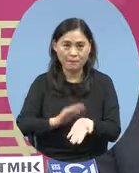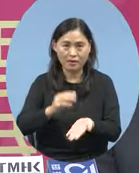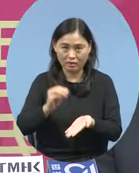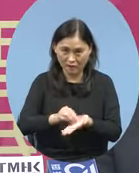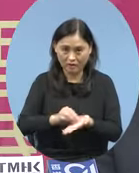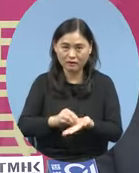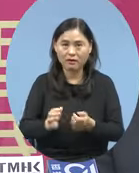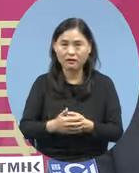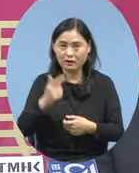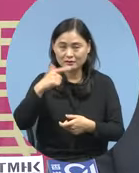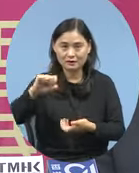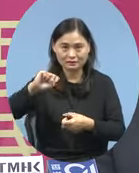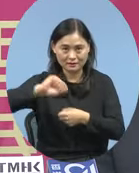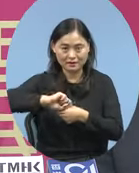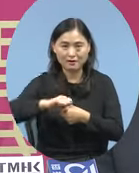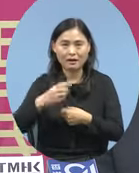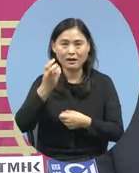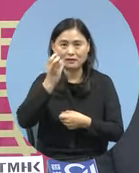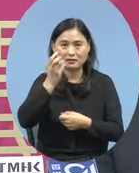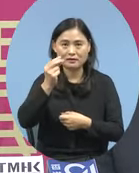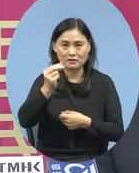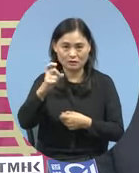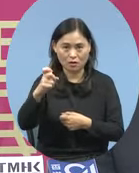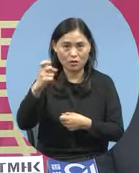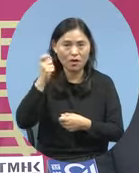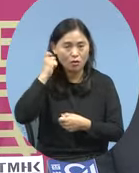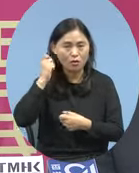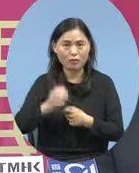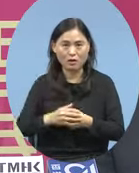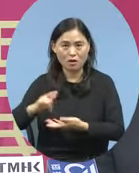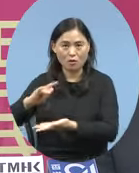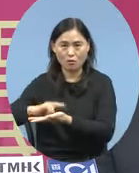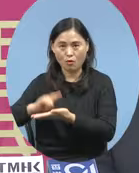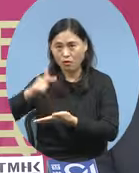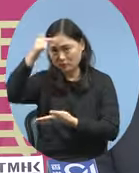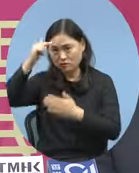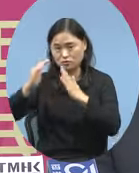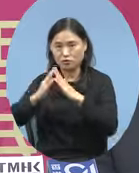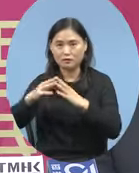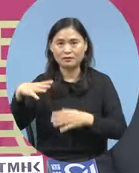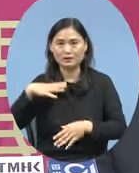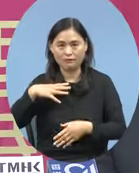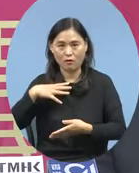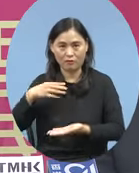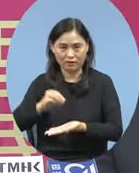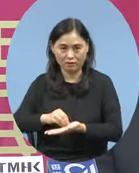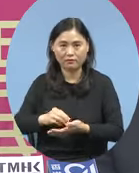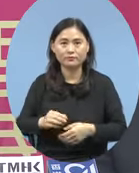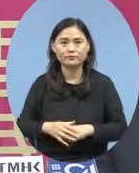案。新增嘅咧係一位79歲嘅女士，現時咧喺武漢嘅醫院情況穩